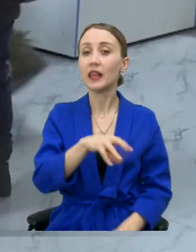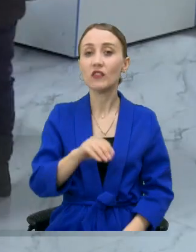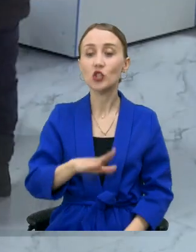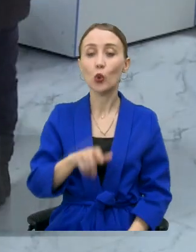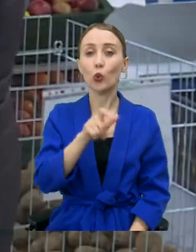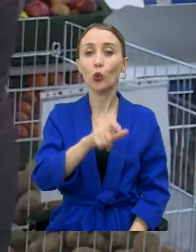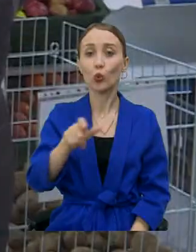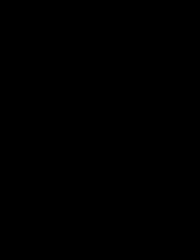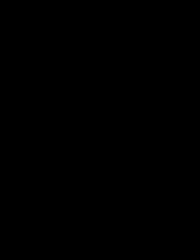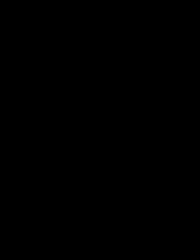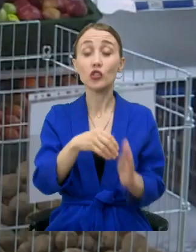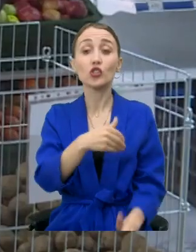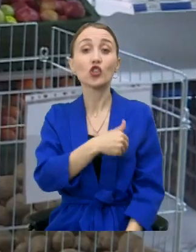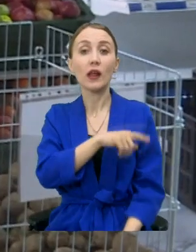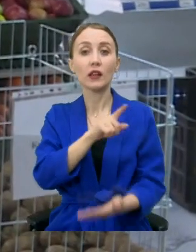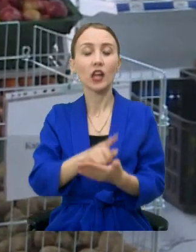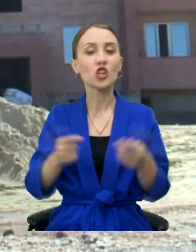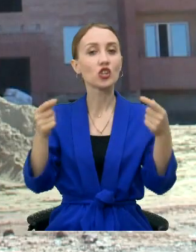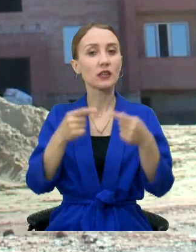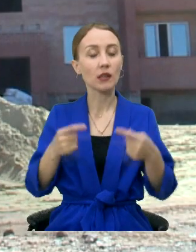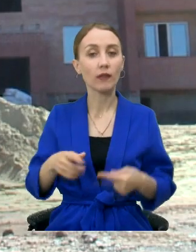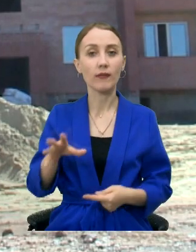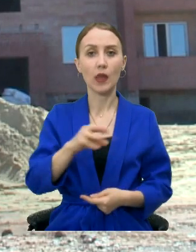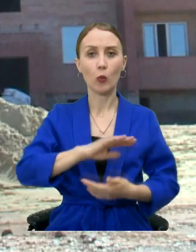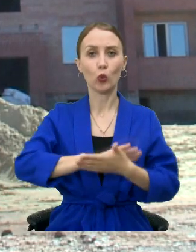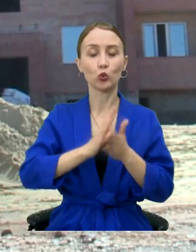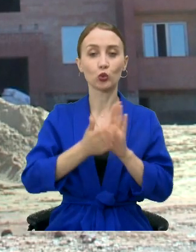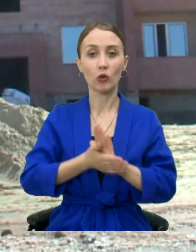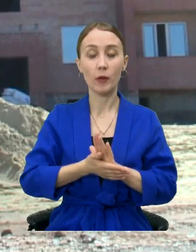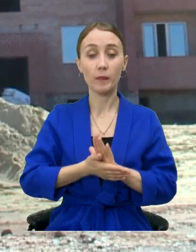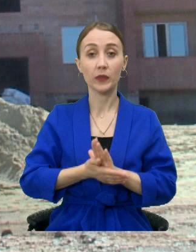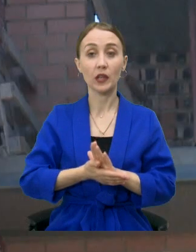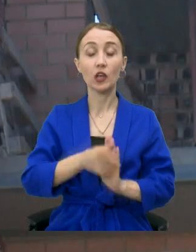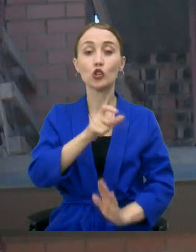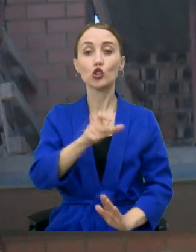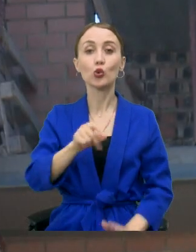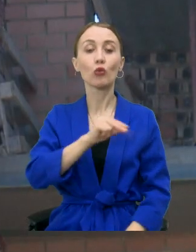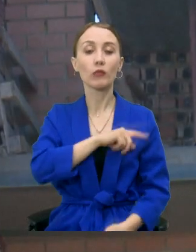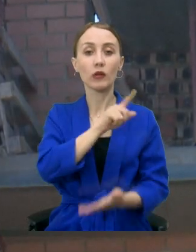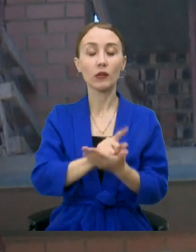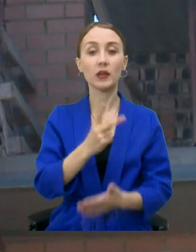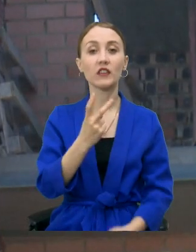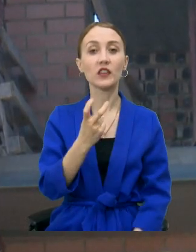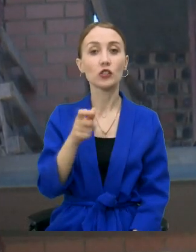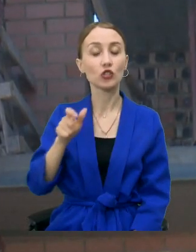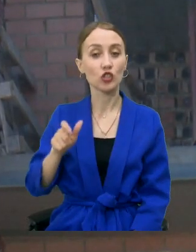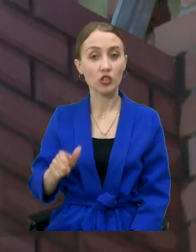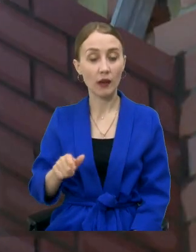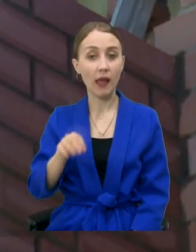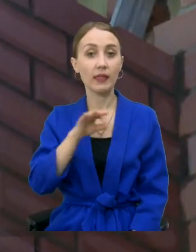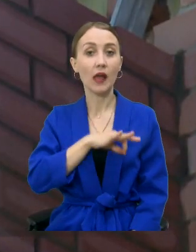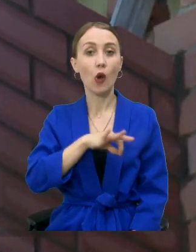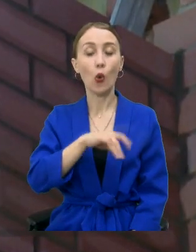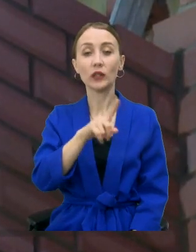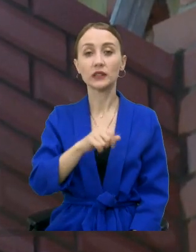налогоплательщикам. Желающие должны соответствовать определенным условиям. Численность штатных работников не превышает 200 человек. Доход за календарный год не